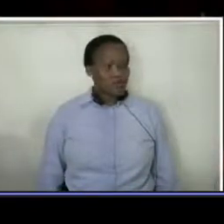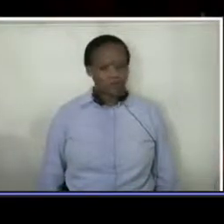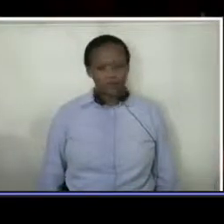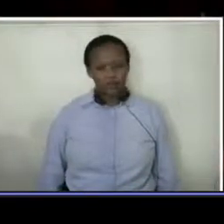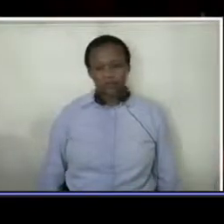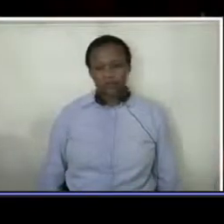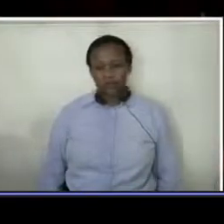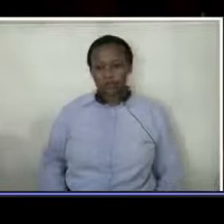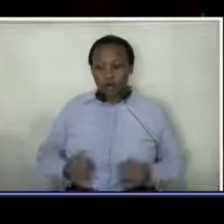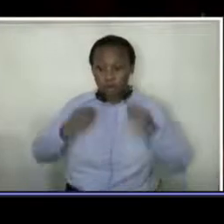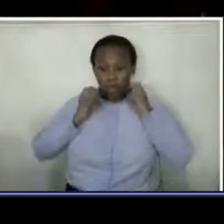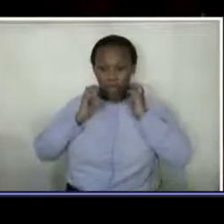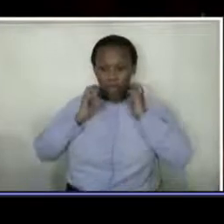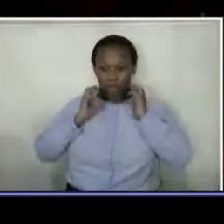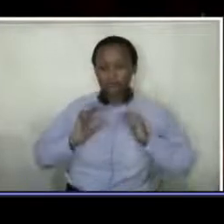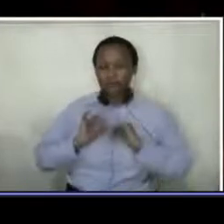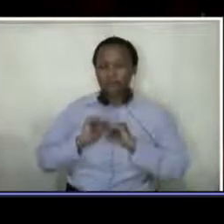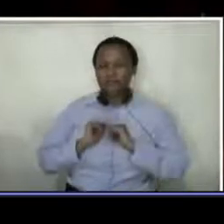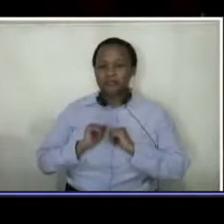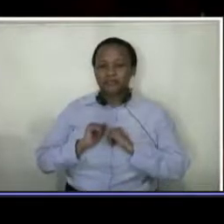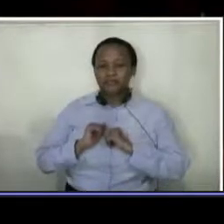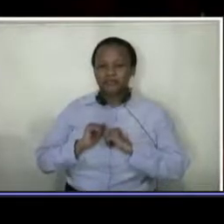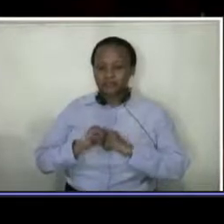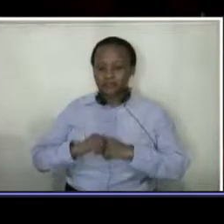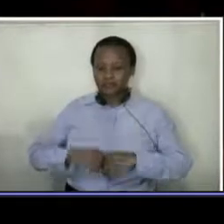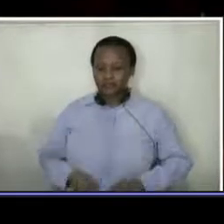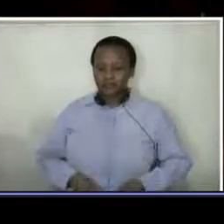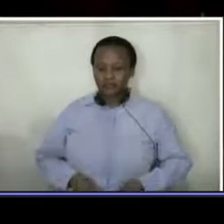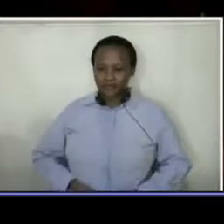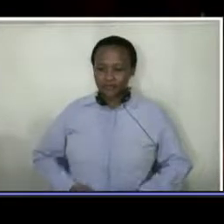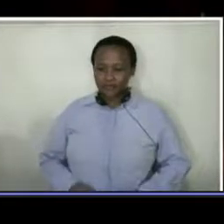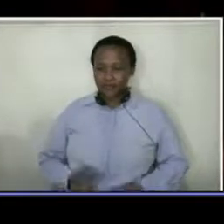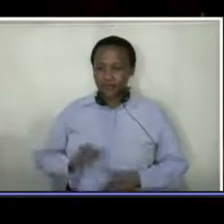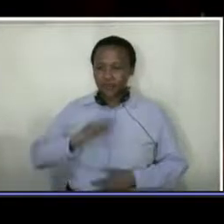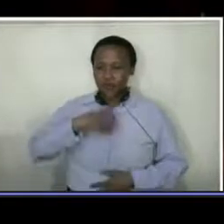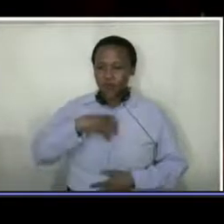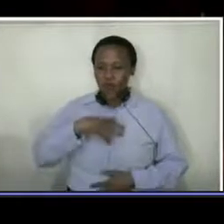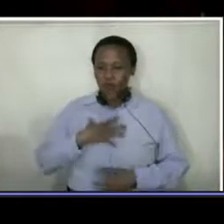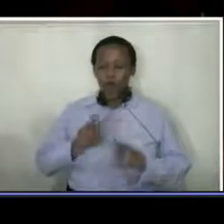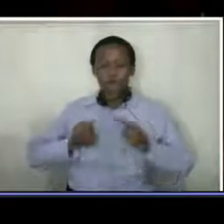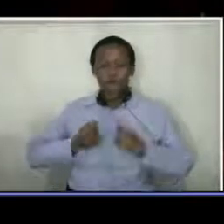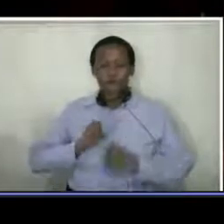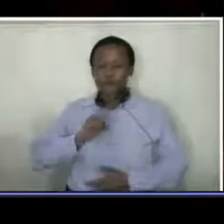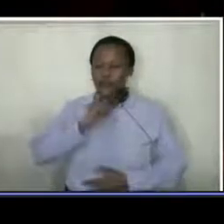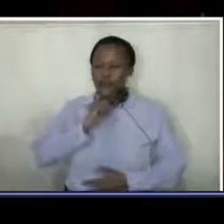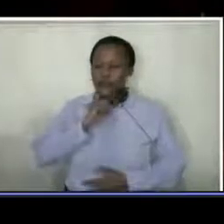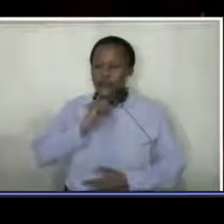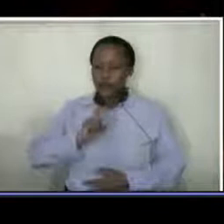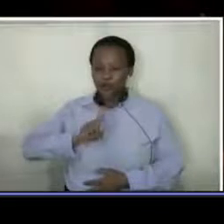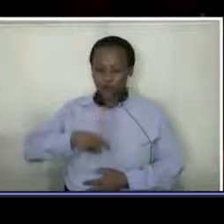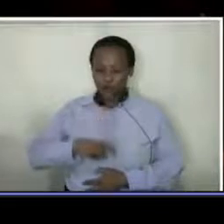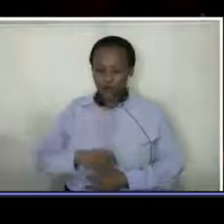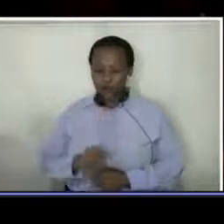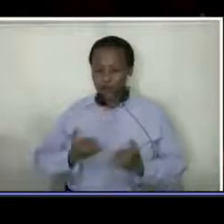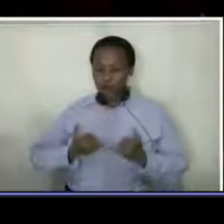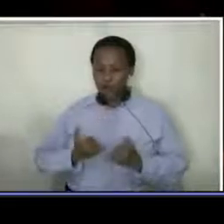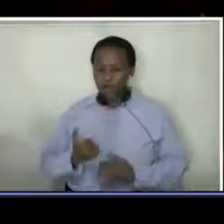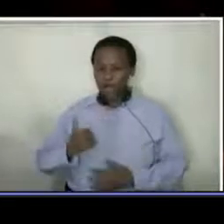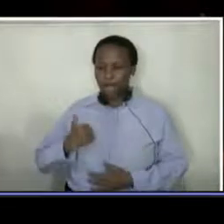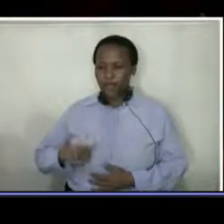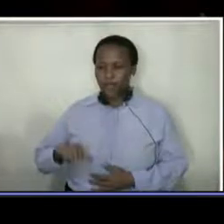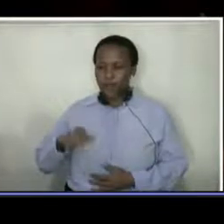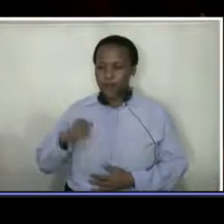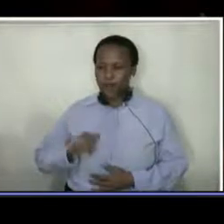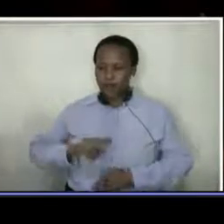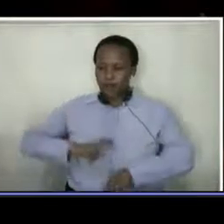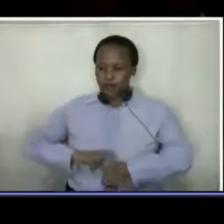zomasipala ziziqhelelanise nezimpi zosopolitiki ngokuthi njalo zifake notice to